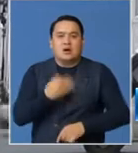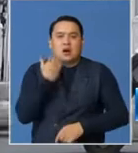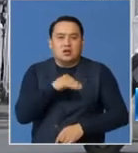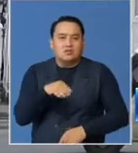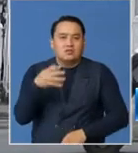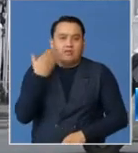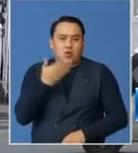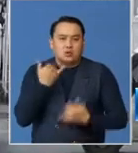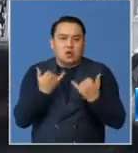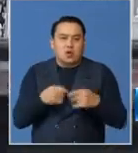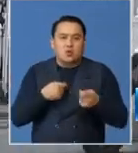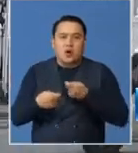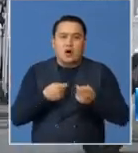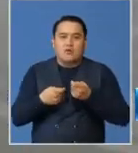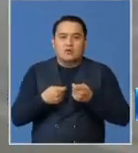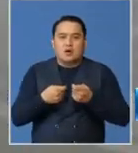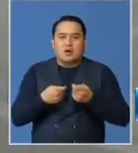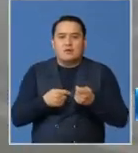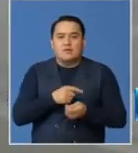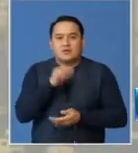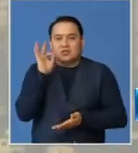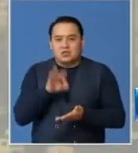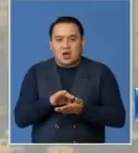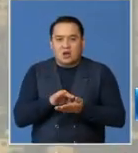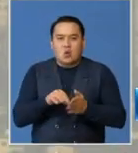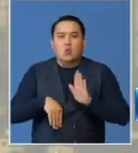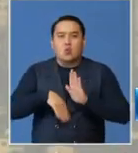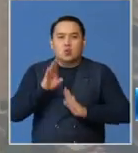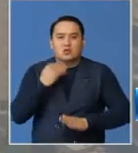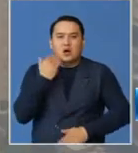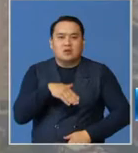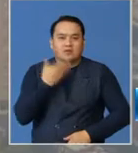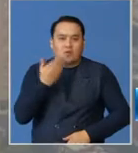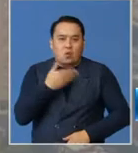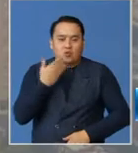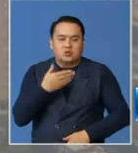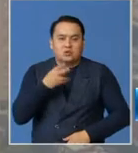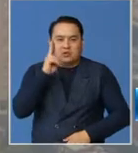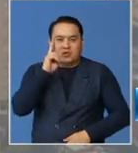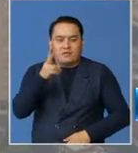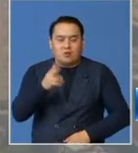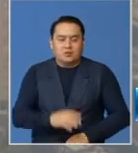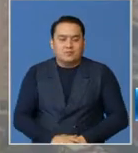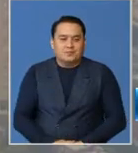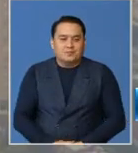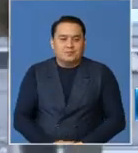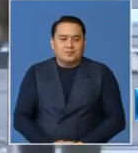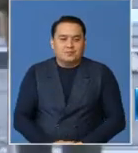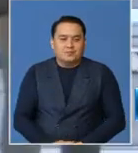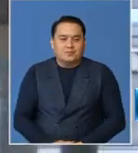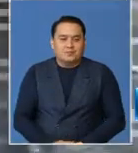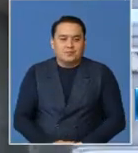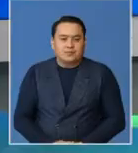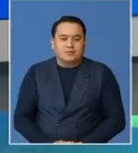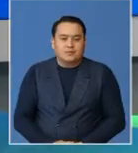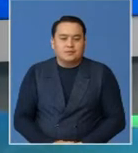воздуха. Сейчас правительство страны задалось амбициозной целью – вдвое улучшить качество воздуха в ближайшие 2 года.